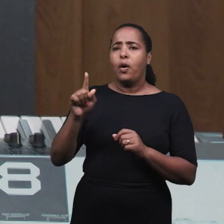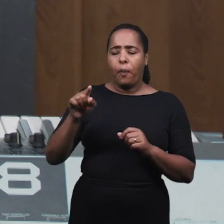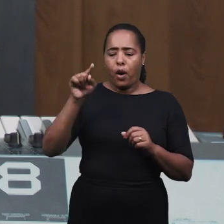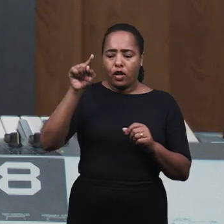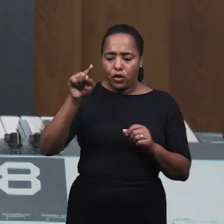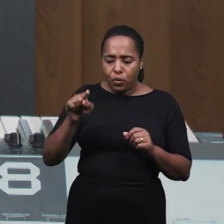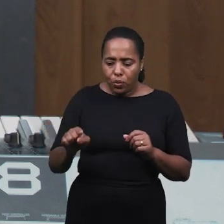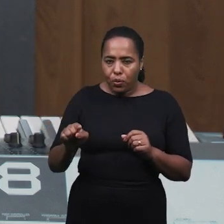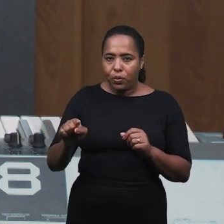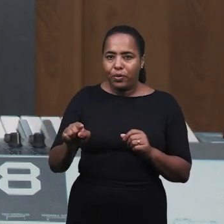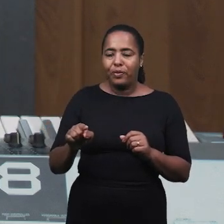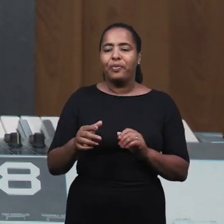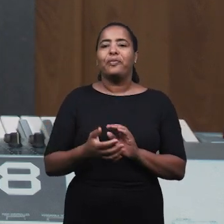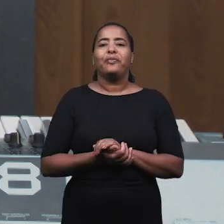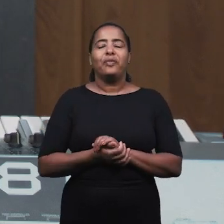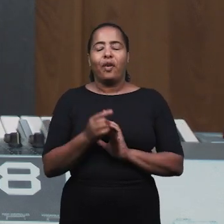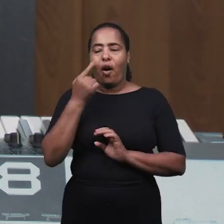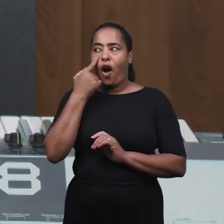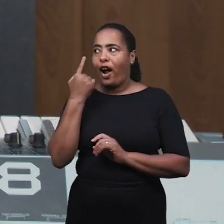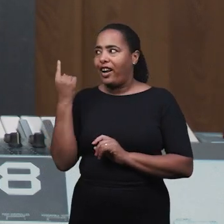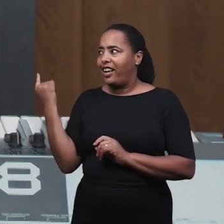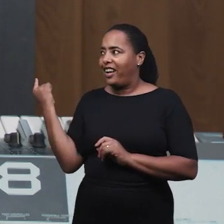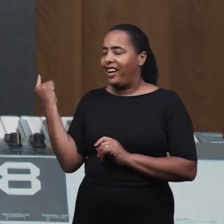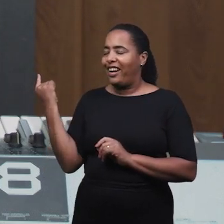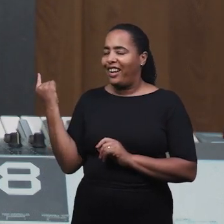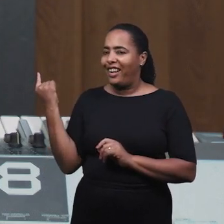Vous pouvez descendre.